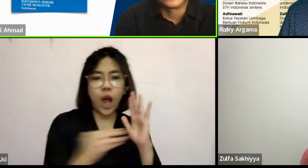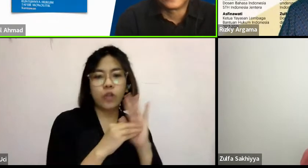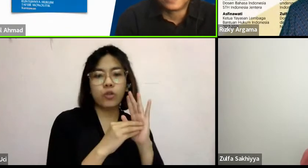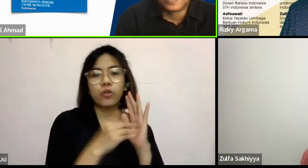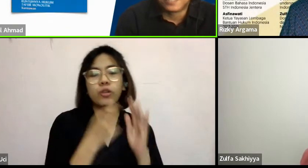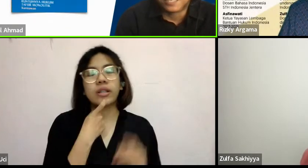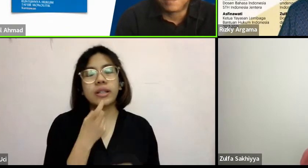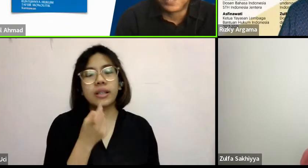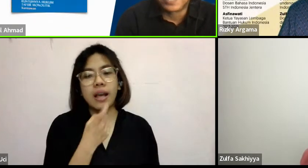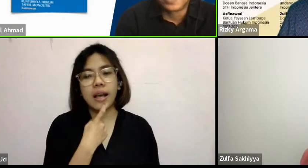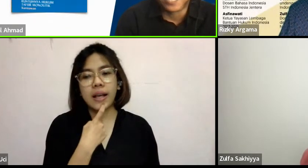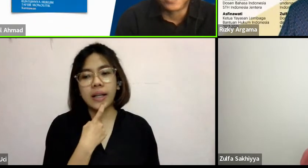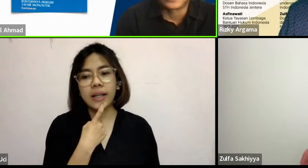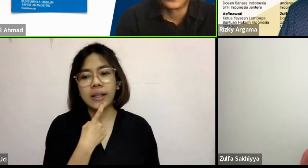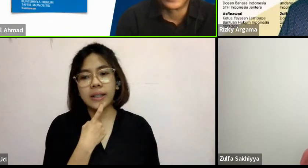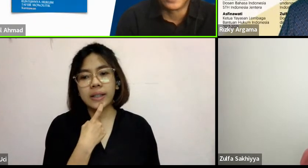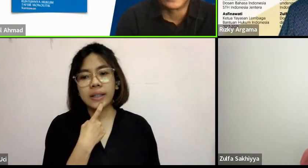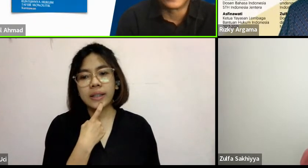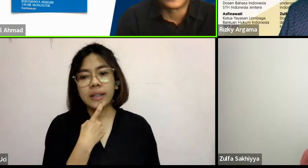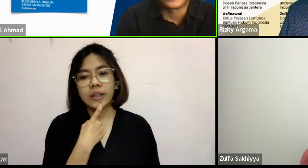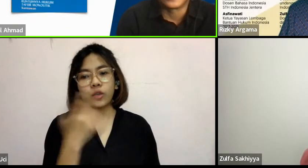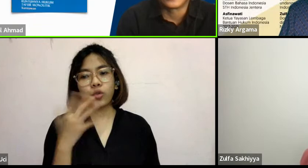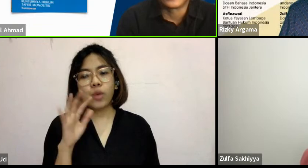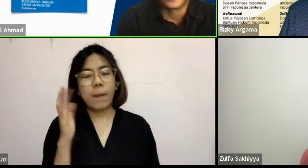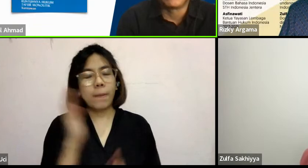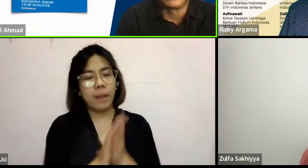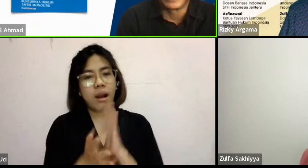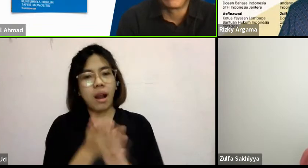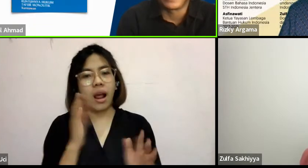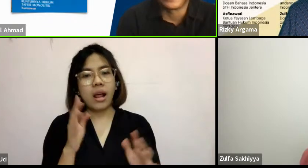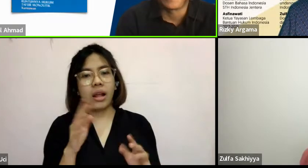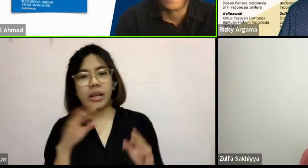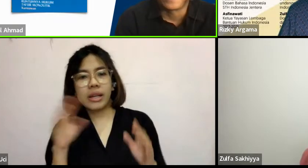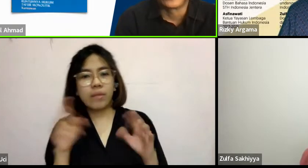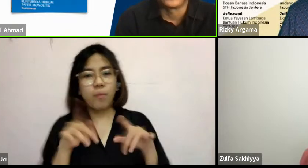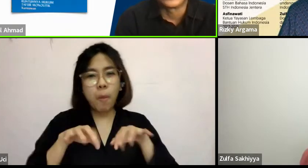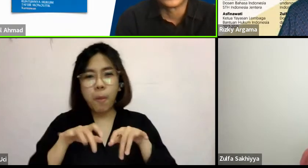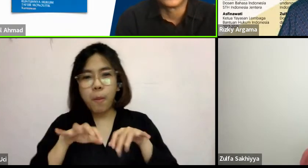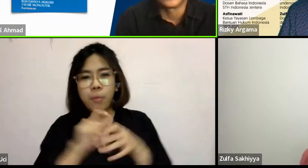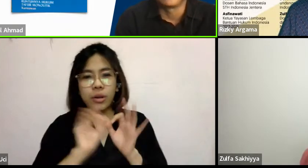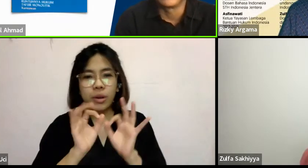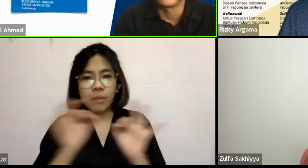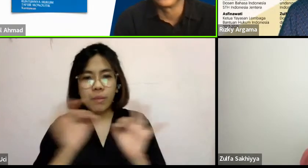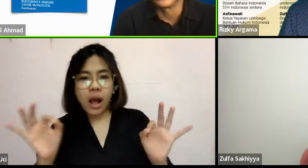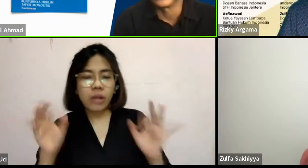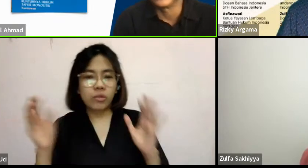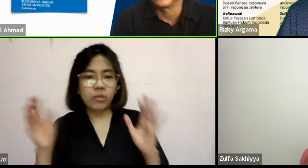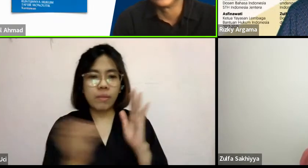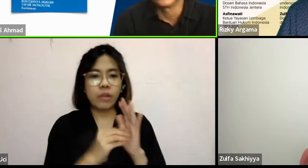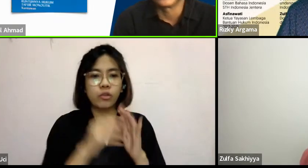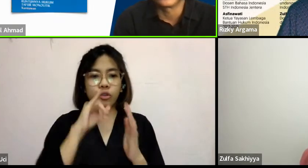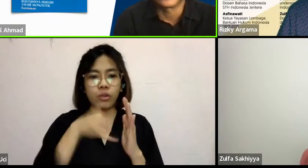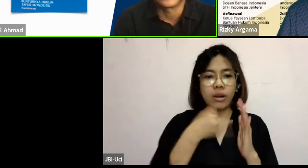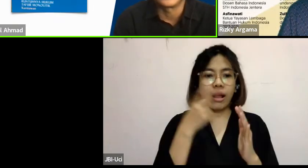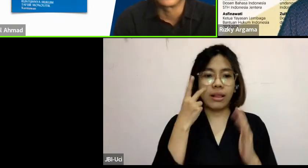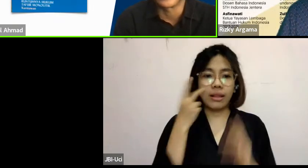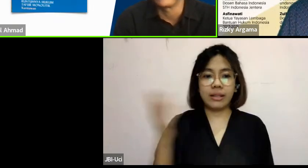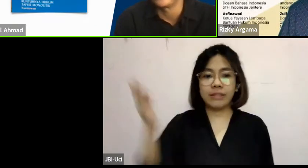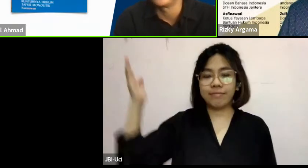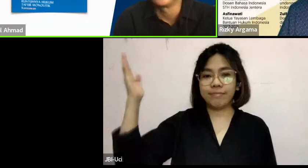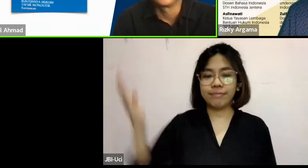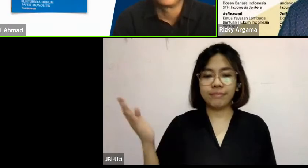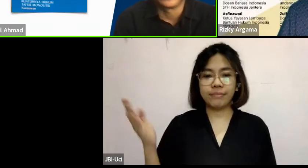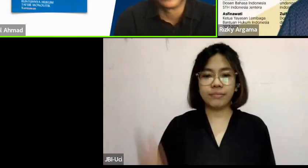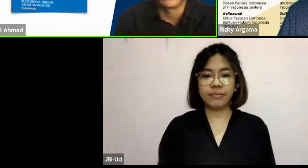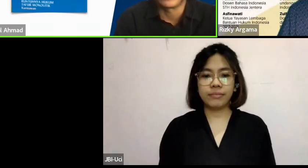by apa diangkat juga dalam beberapa tulisan di dalam jurnal ini eh